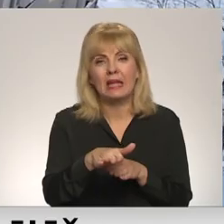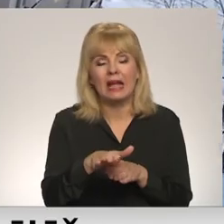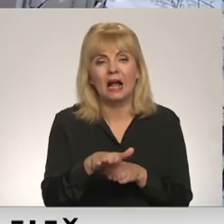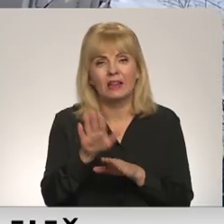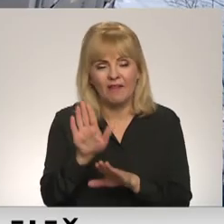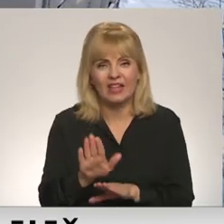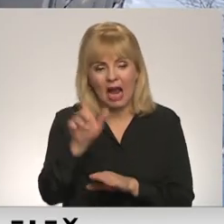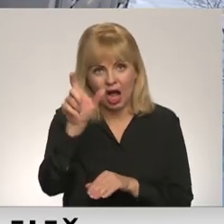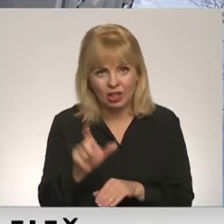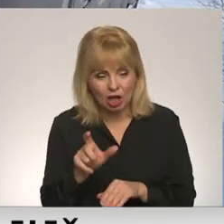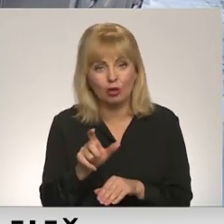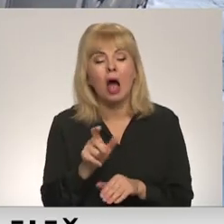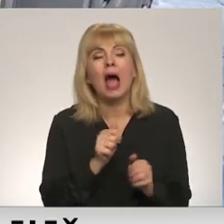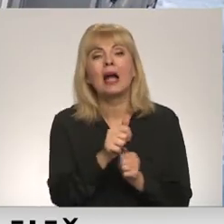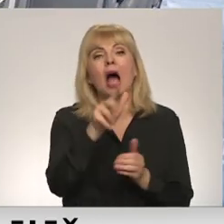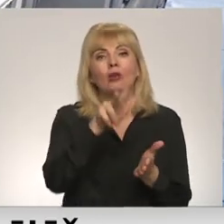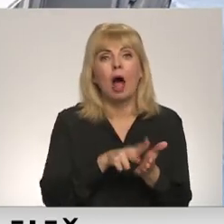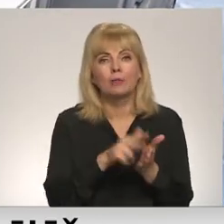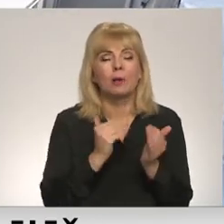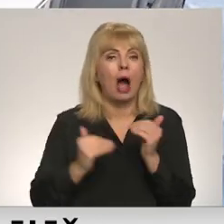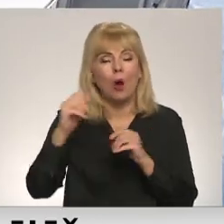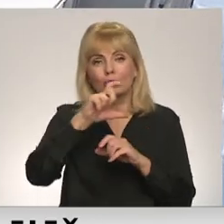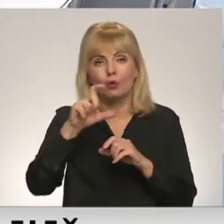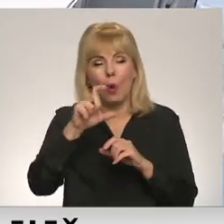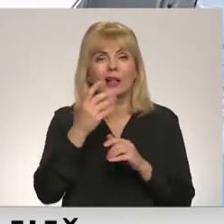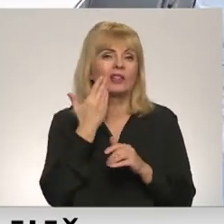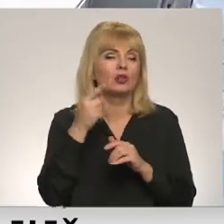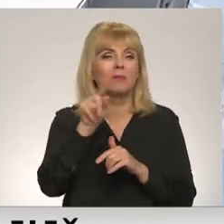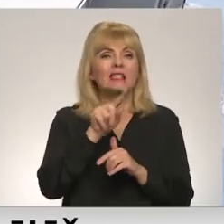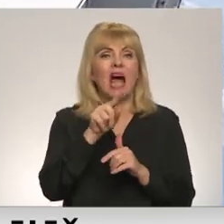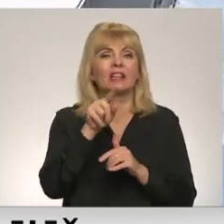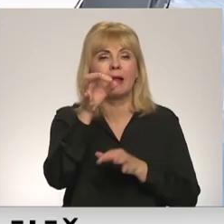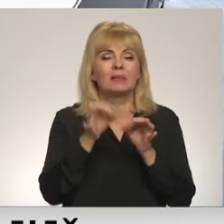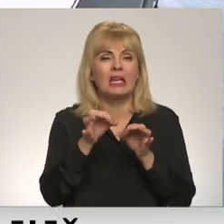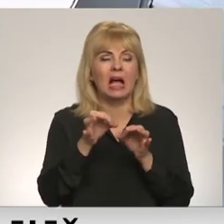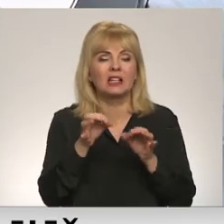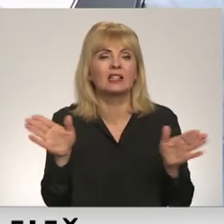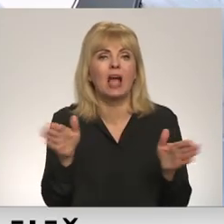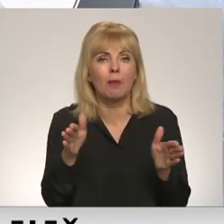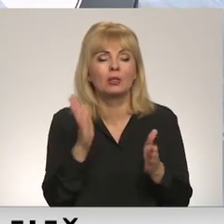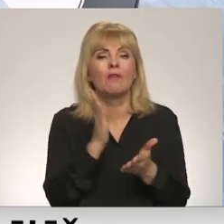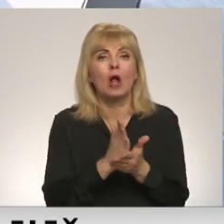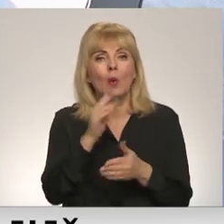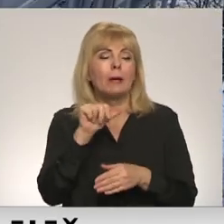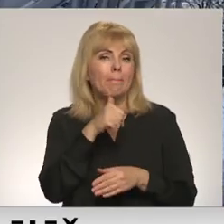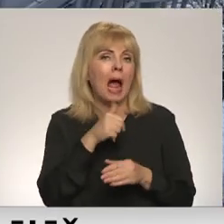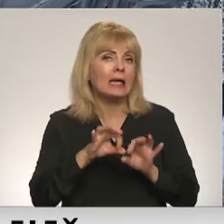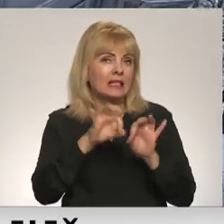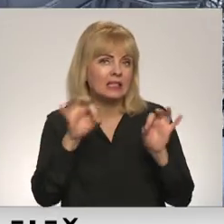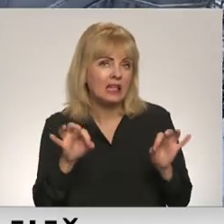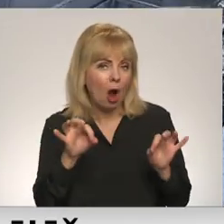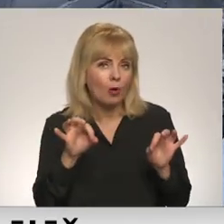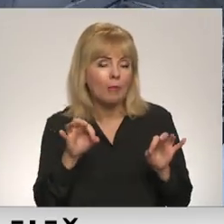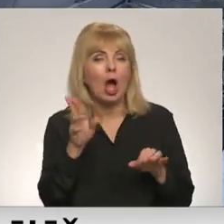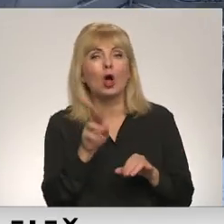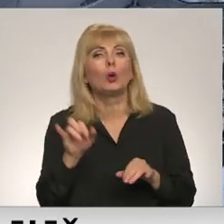izvirzīto kandidātu apstiprinās augstskolas satversmes sapulcē. Šobrīd plānots, ka tas varētu notikt māja sākumā. Gatis